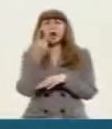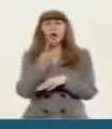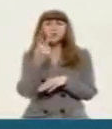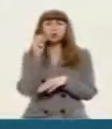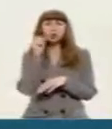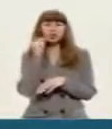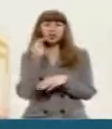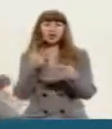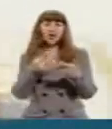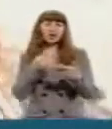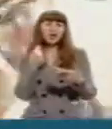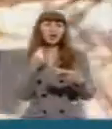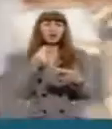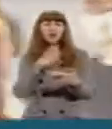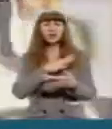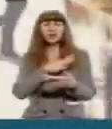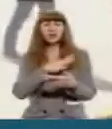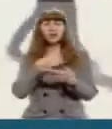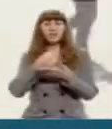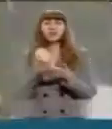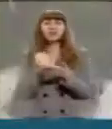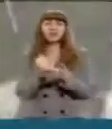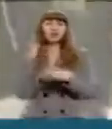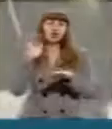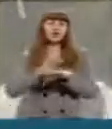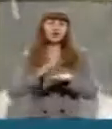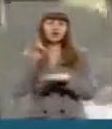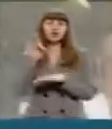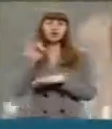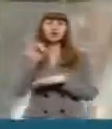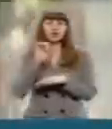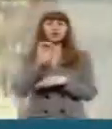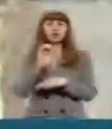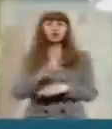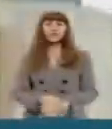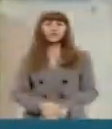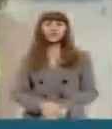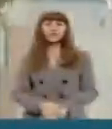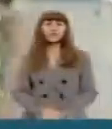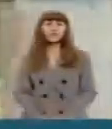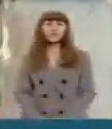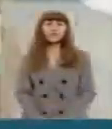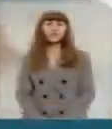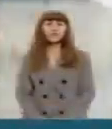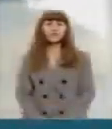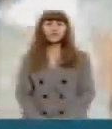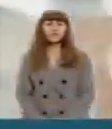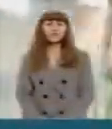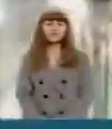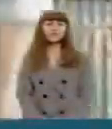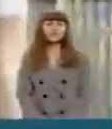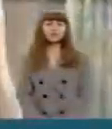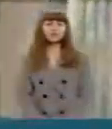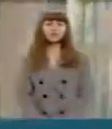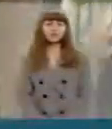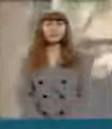адам медициналық көмекке жүгінді. COVID-19-ға ПТР диагностикалық зерттеулер оң нәтиже көрсетті. Емделушілер жұқпалы аурулар